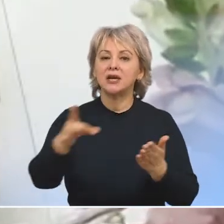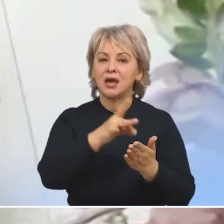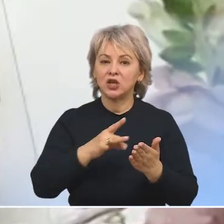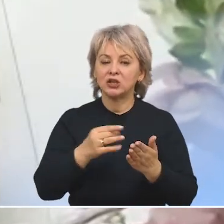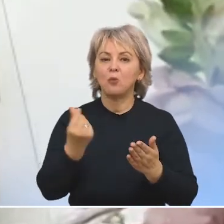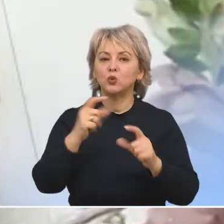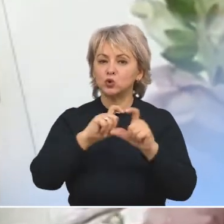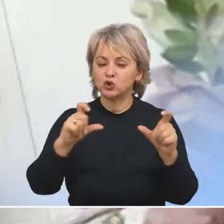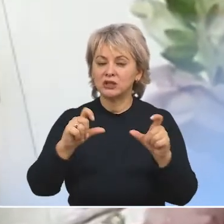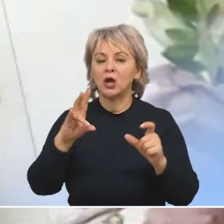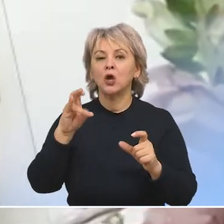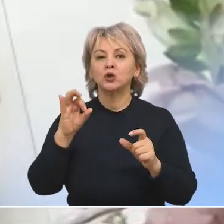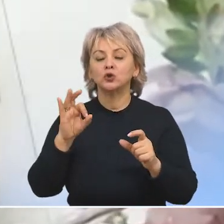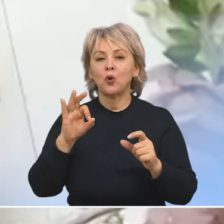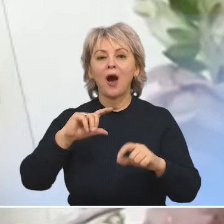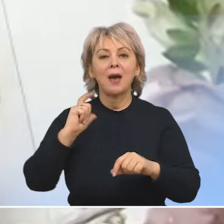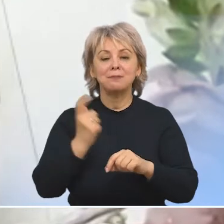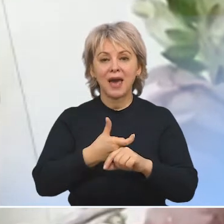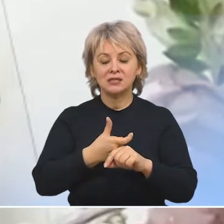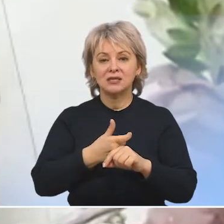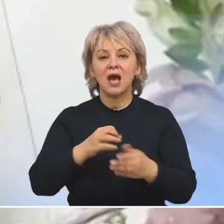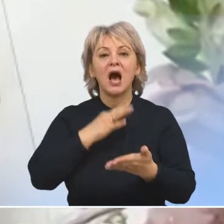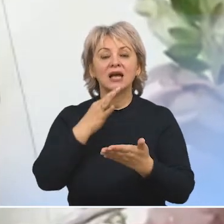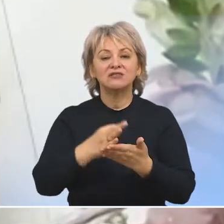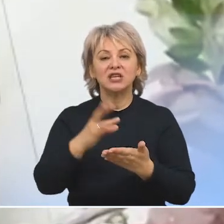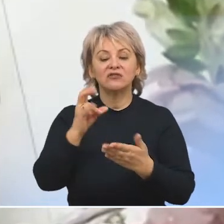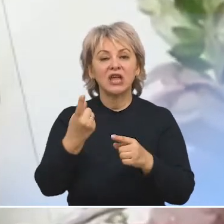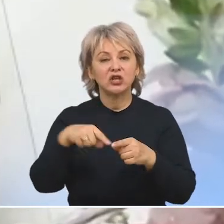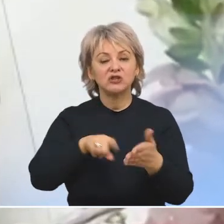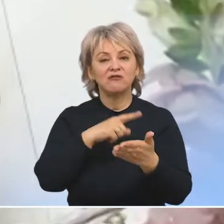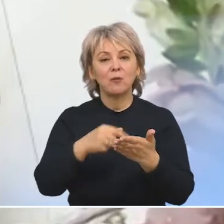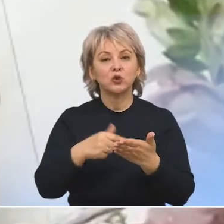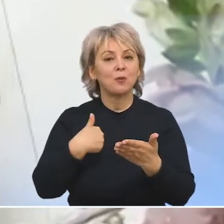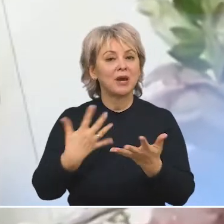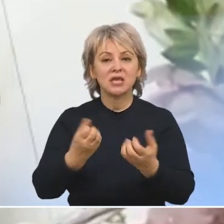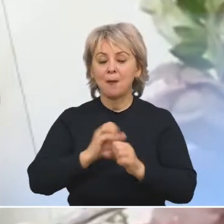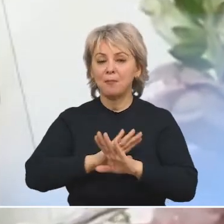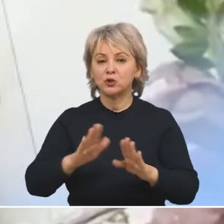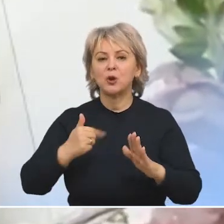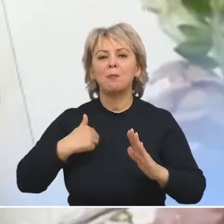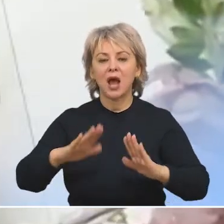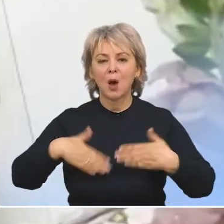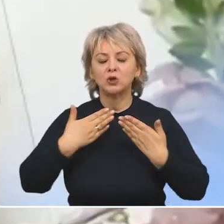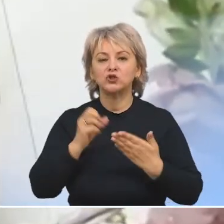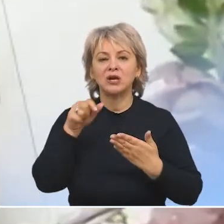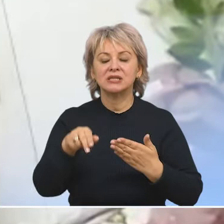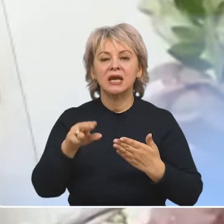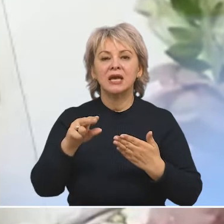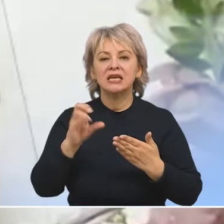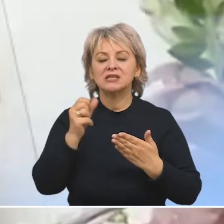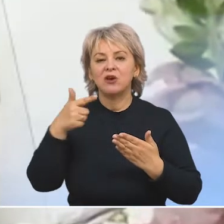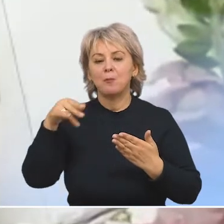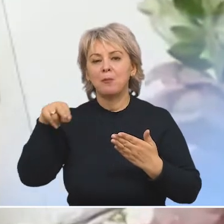регионального бюджета. Но, опять же, ответов на эти вопросы мы тоже не получили. Мы обращались и в